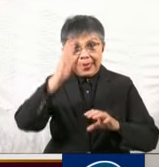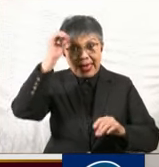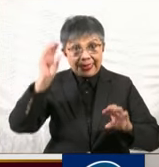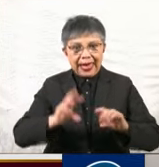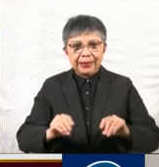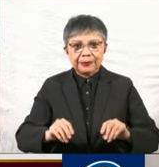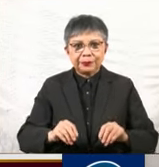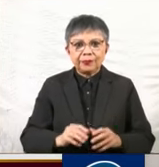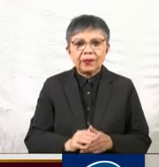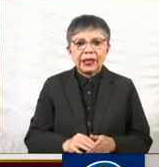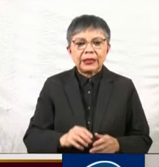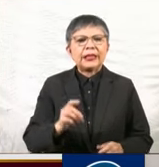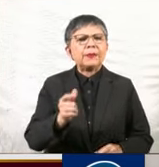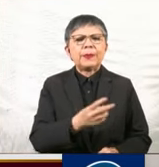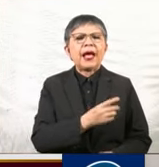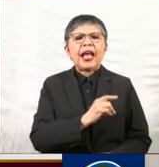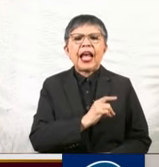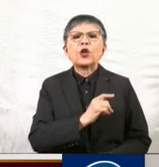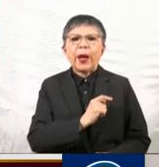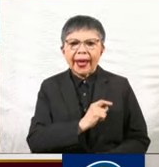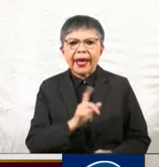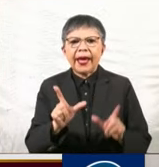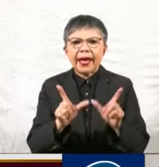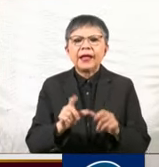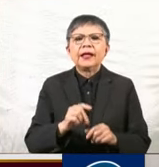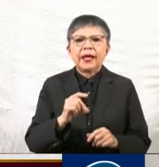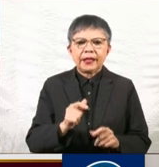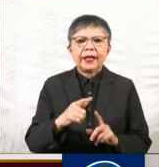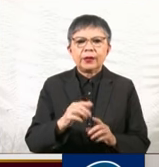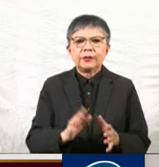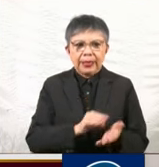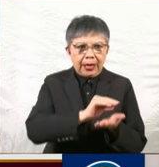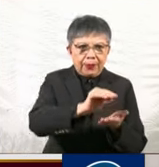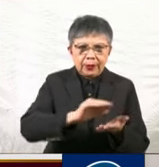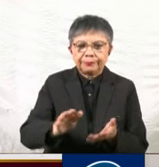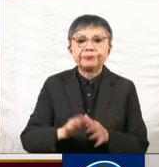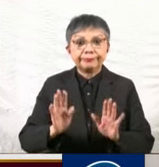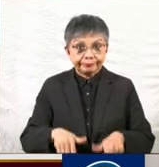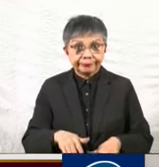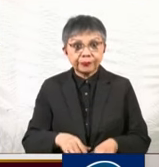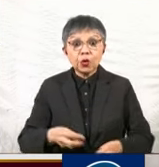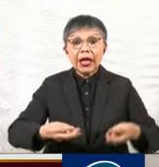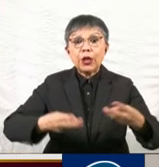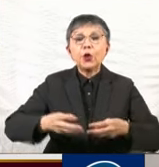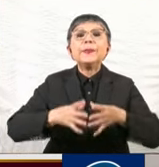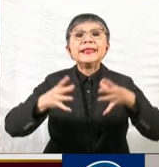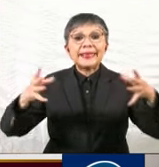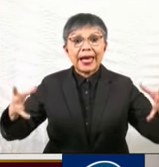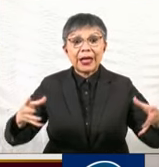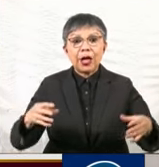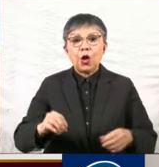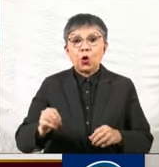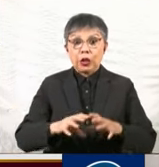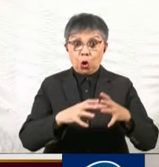program R miliar per RW yang akan diberikan kepada rwrw se Jakarta dan untuk ekonomi Besar Kota